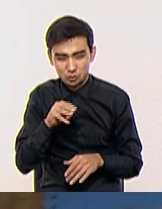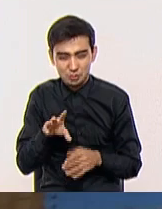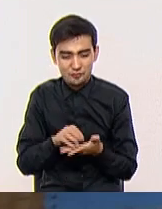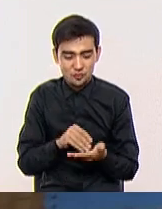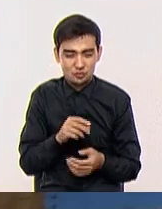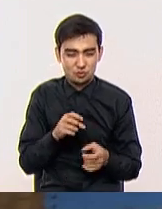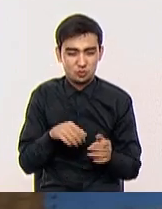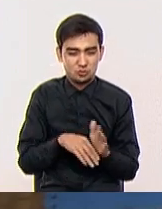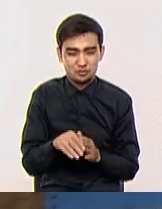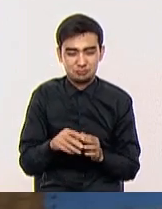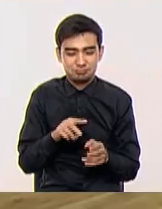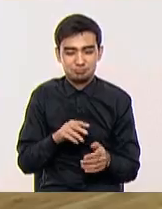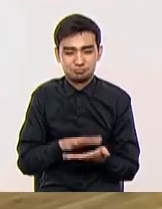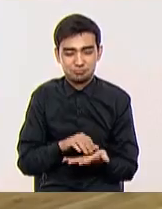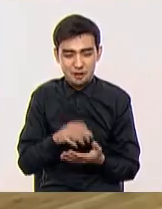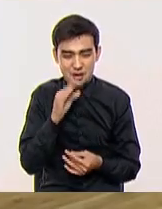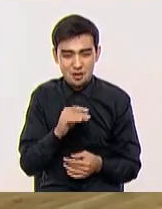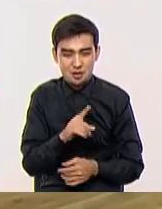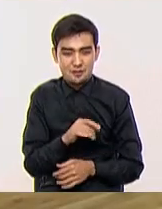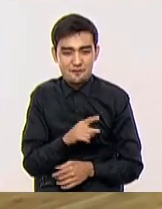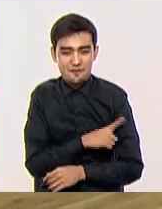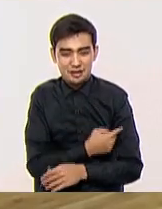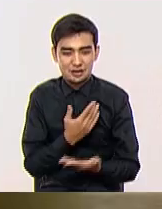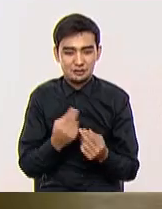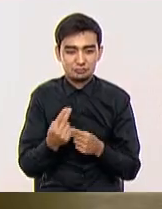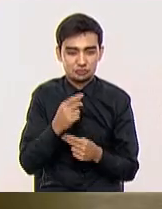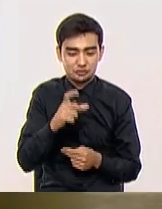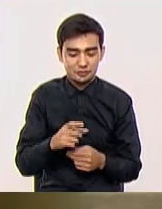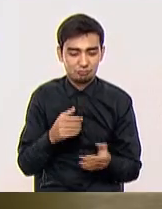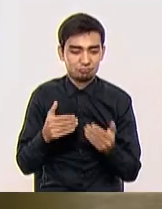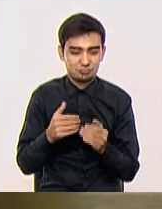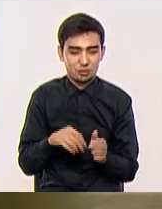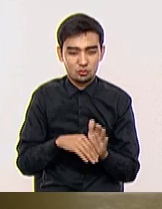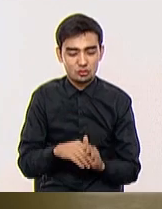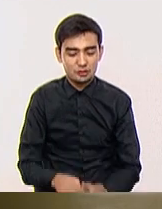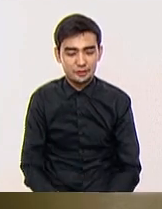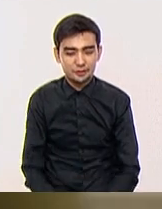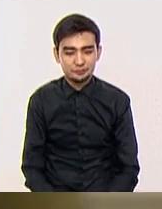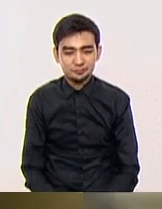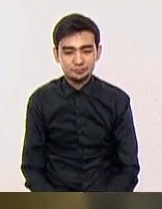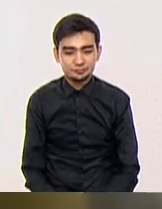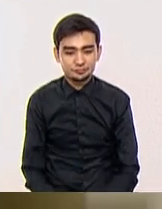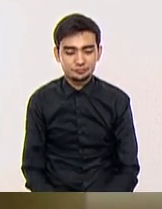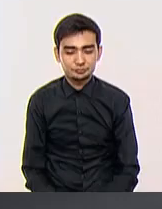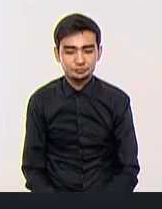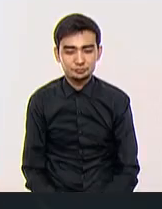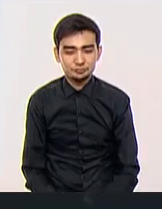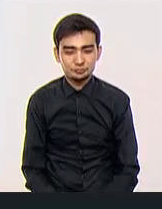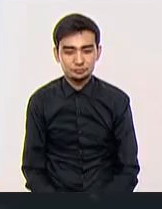травмами. Лучше посоветоваться с врачом и инструктором. Нина Шапо, Елена Досова, Информбюро, Костанай.